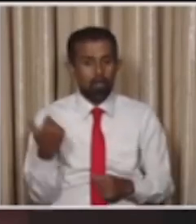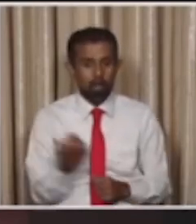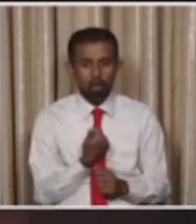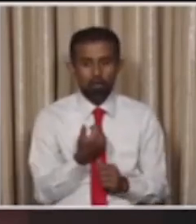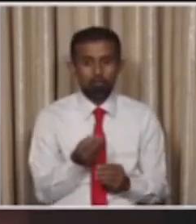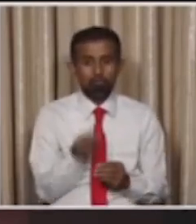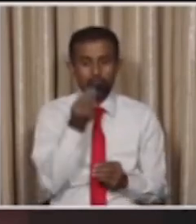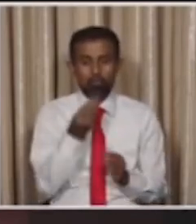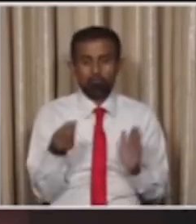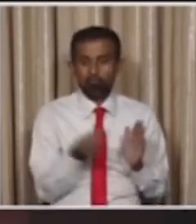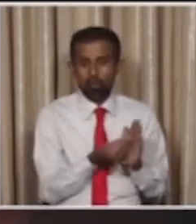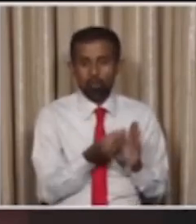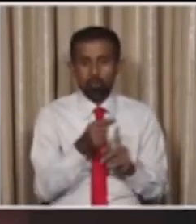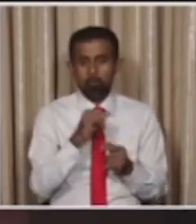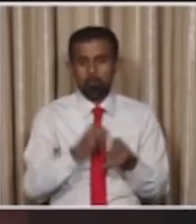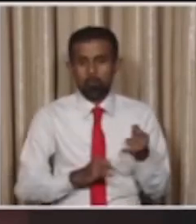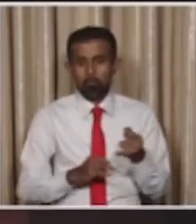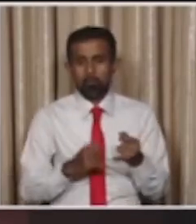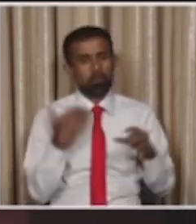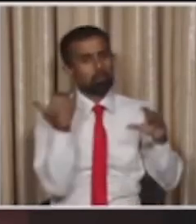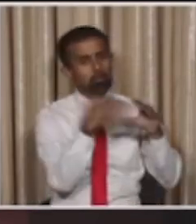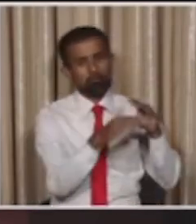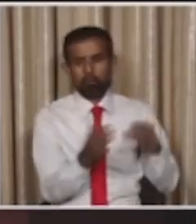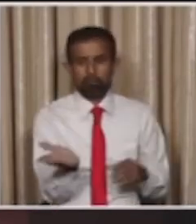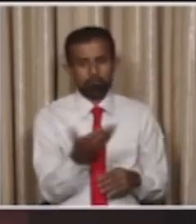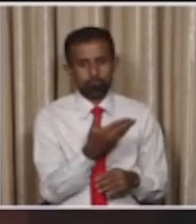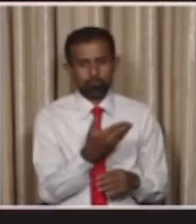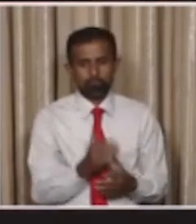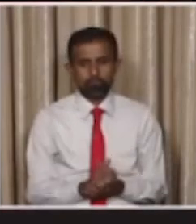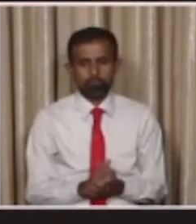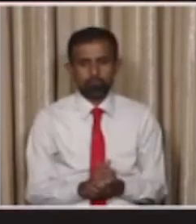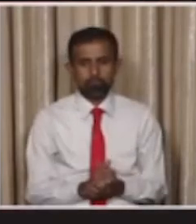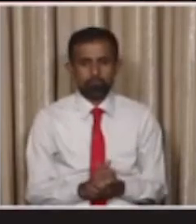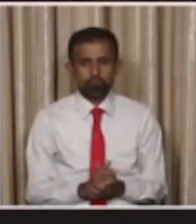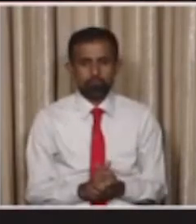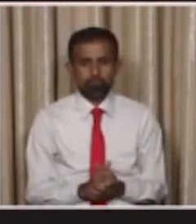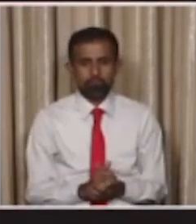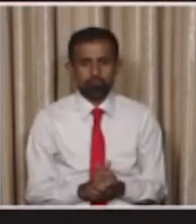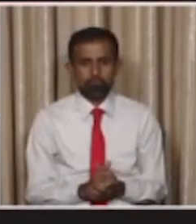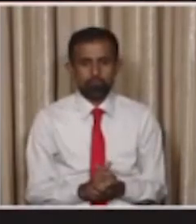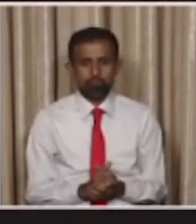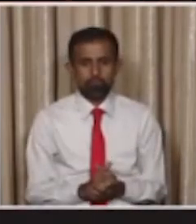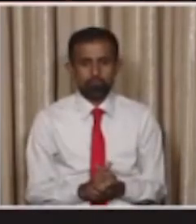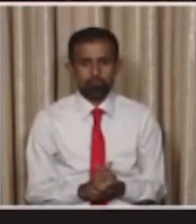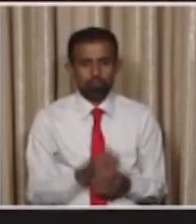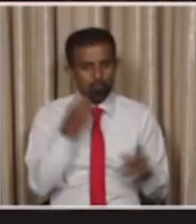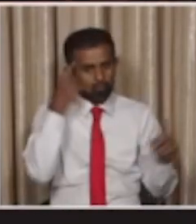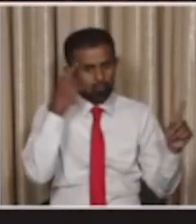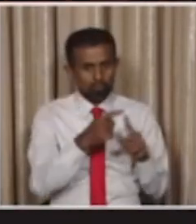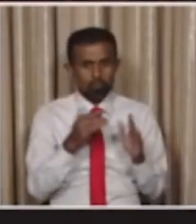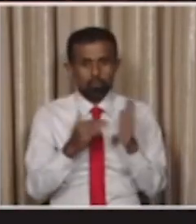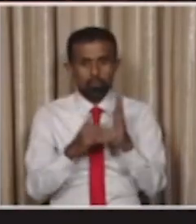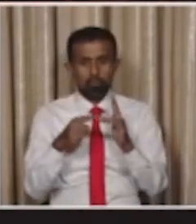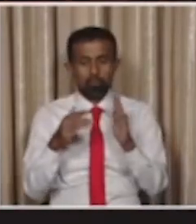වැඩි කිරීම් ටික ප්‍රාදේශීය ලේකම්වරට යවන්න කියලා මං ඉල්ලීමක් කරනවා. හරි, ඔව් ඇමතුමා. මේ සම්බන්ධයෙන් Zoom